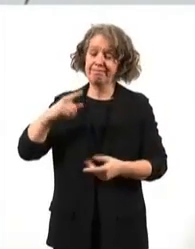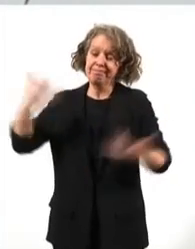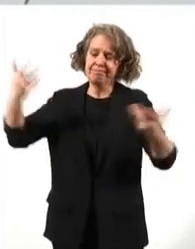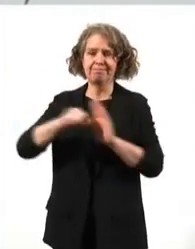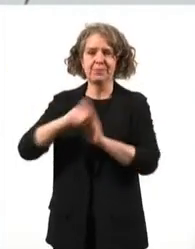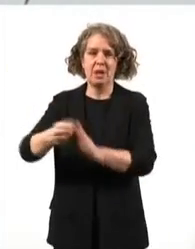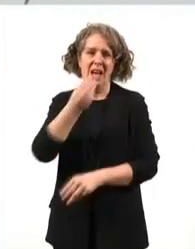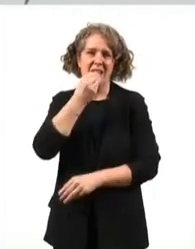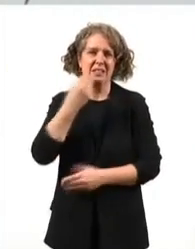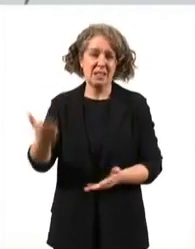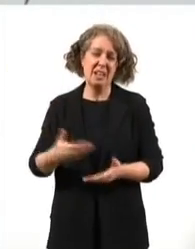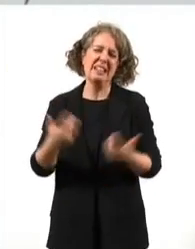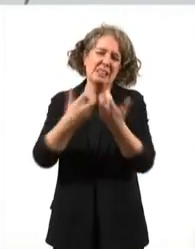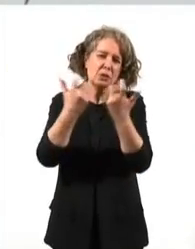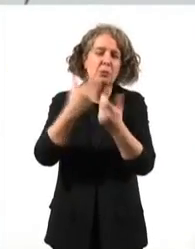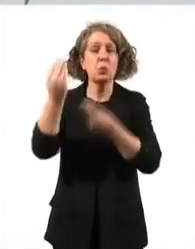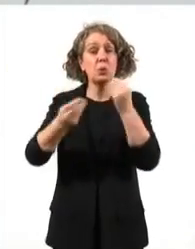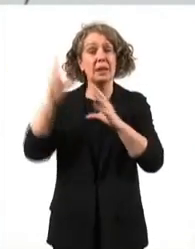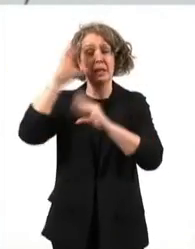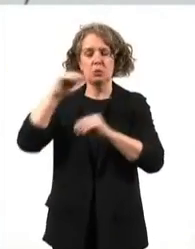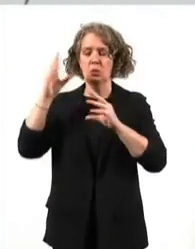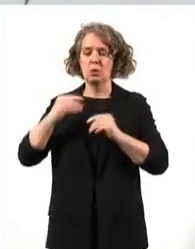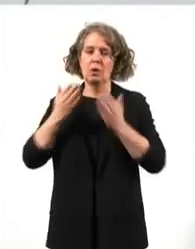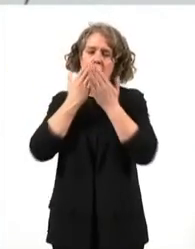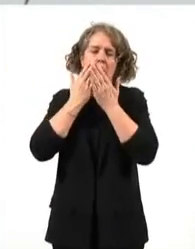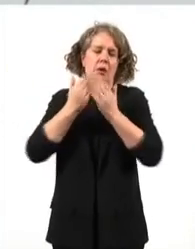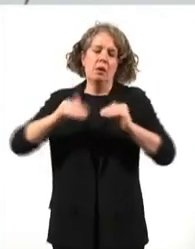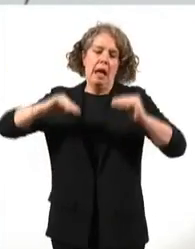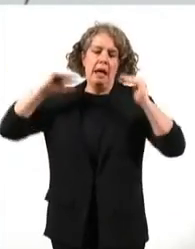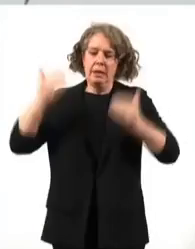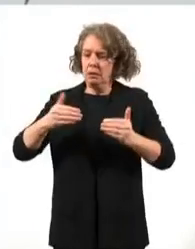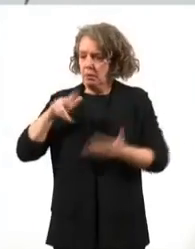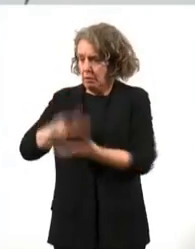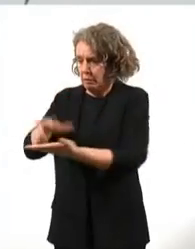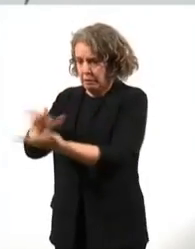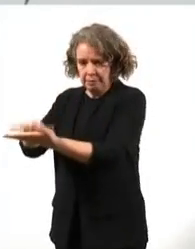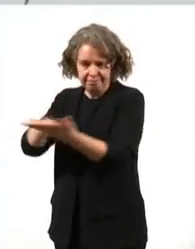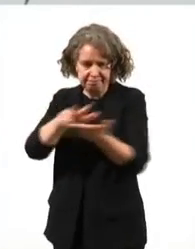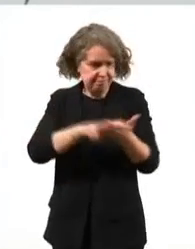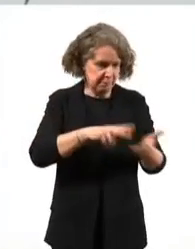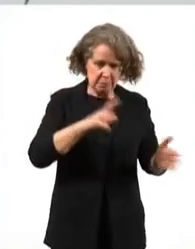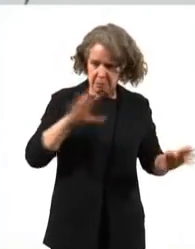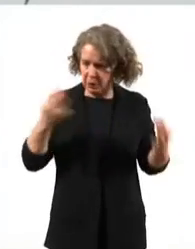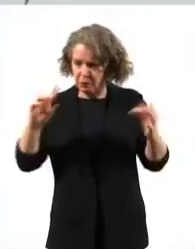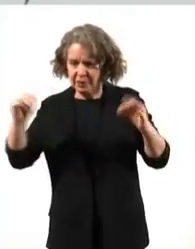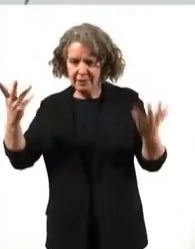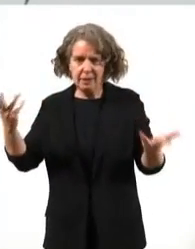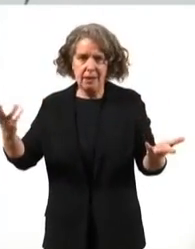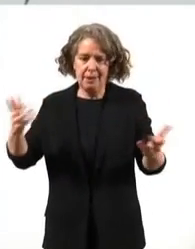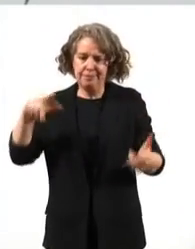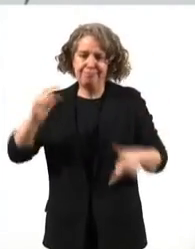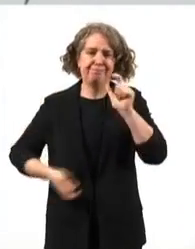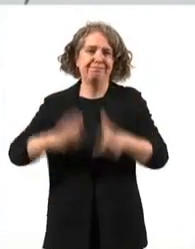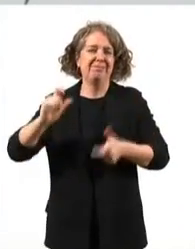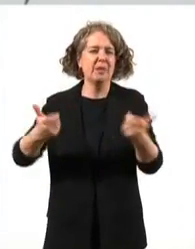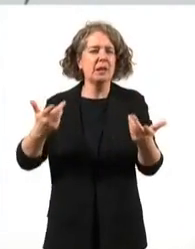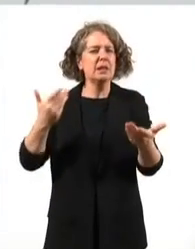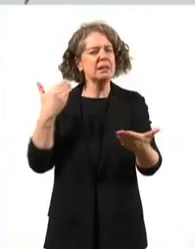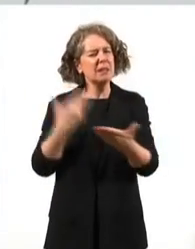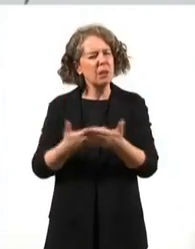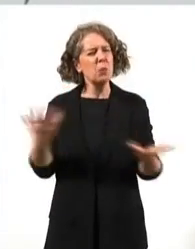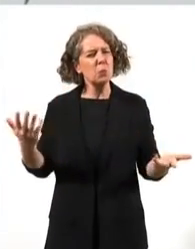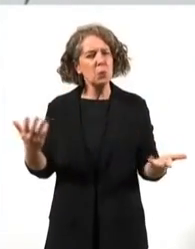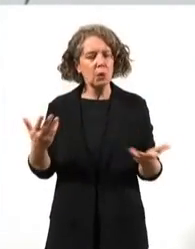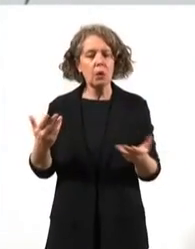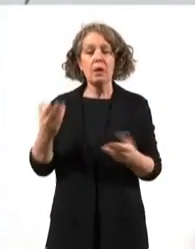aussi. Une étudiante qui devait arrêter complètement ses études parce qu'elle ne trouvait pas de logement et donc question de précarité. La question des